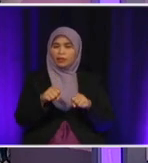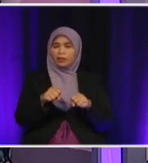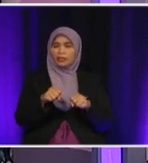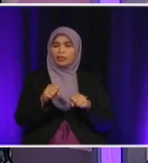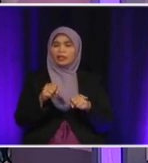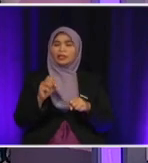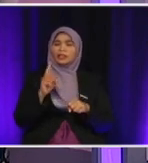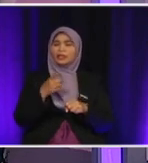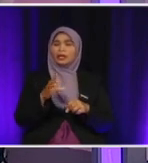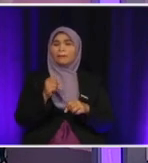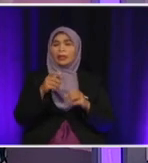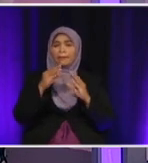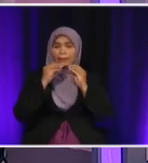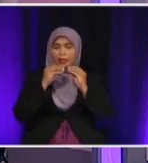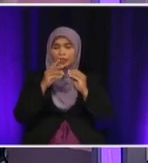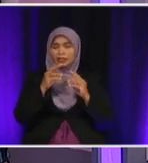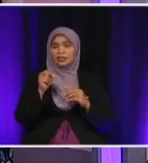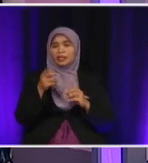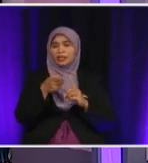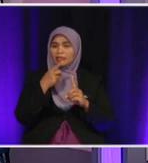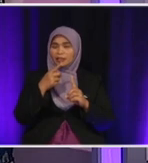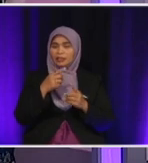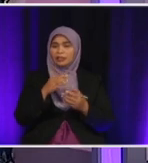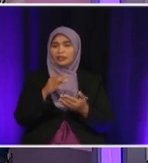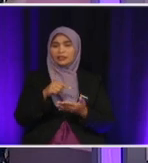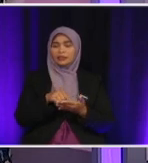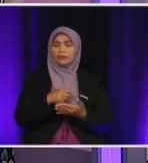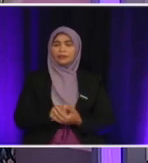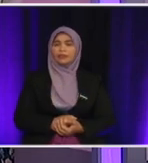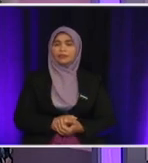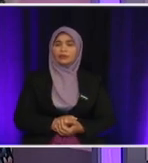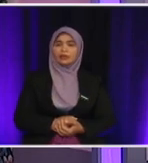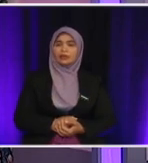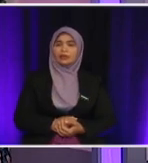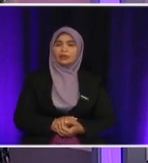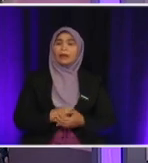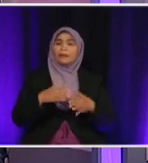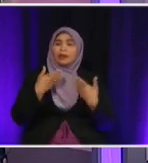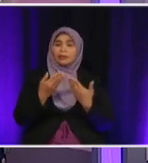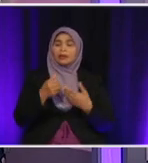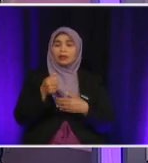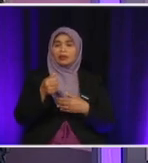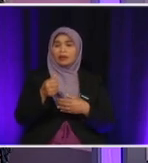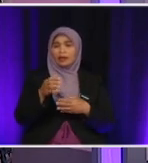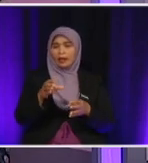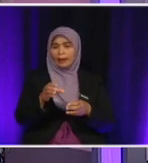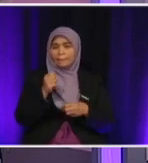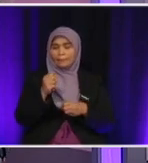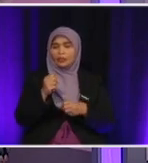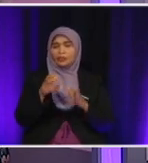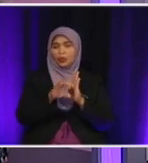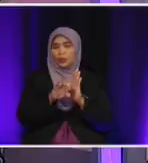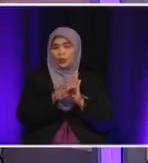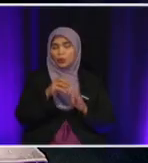kita boleh ambil dan kita beli laksana kan terutamanya murid-murid di sekolah Bagaimana anda ingin mengambil contoh teladan Rasulullah ini